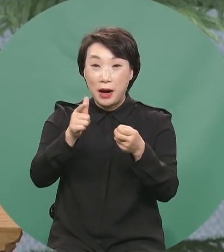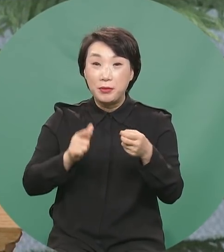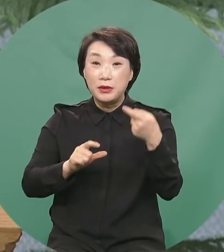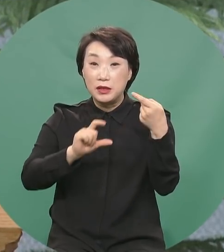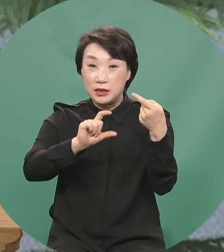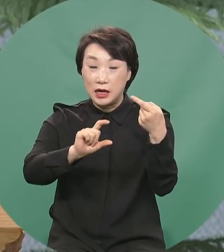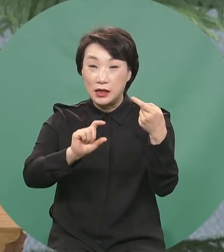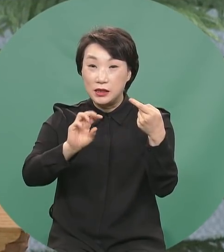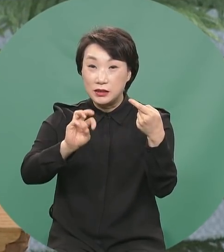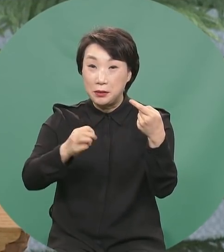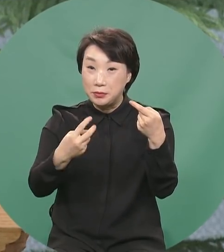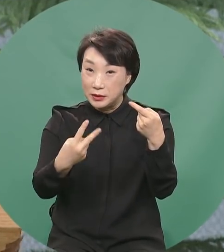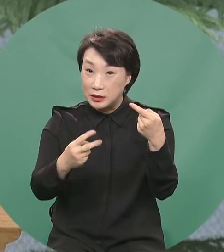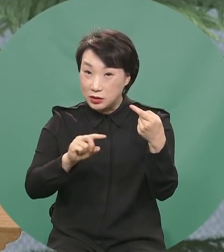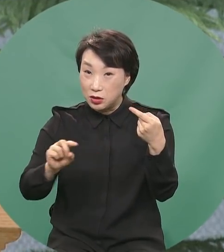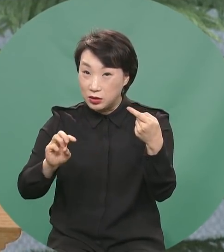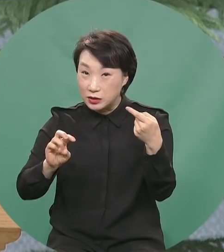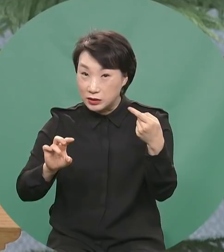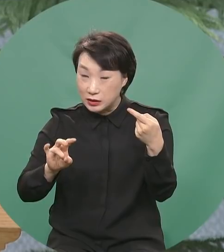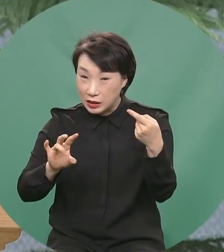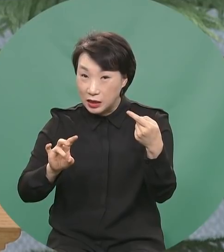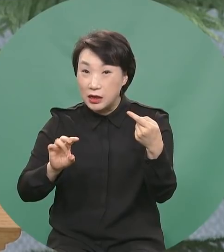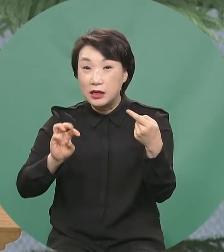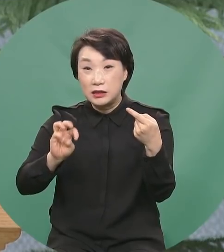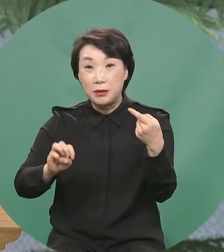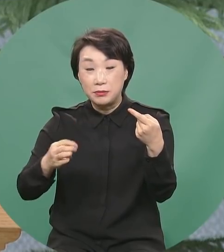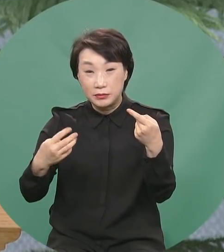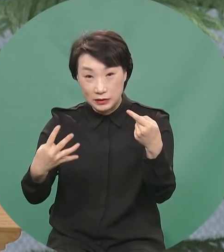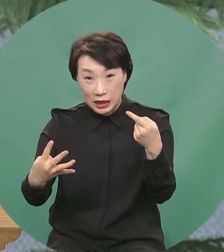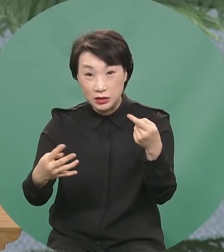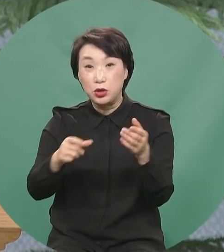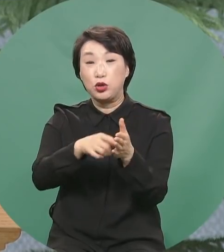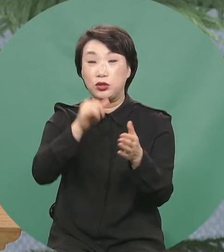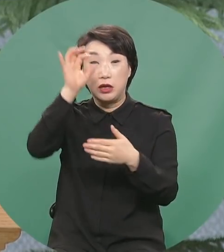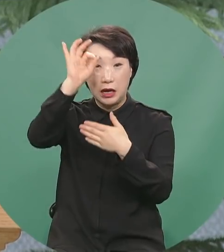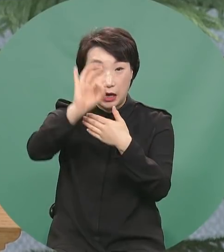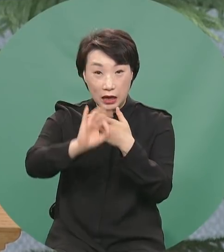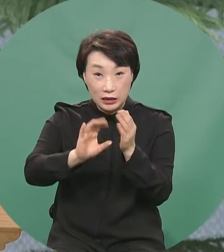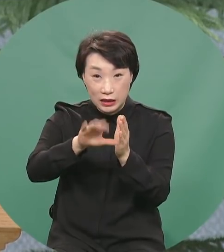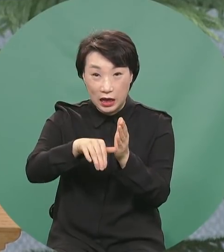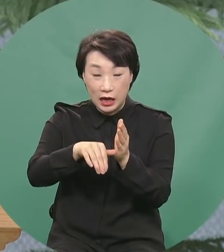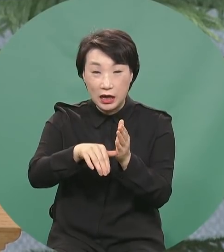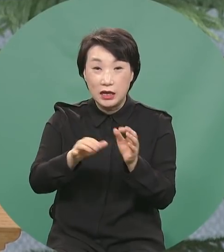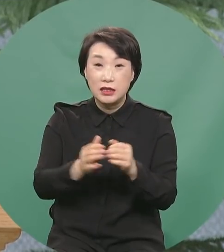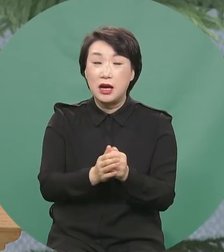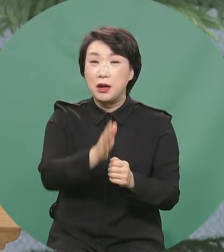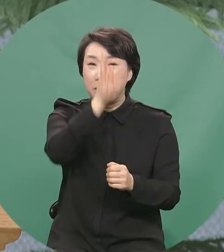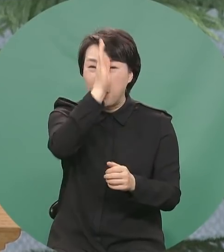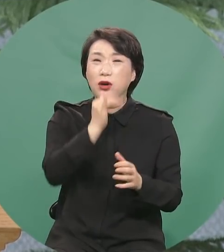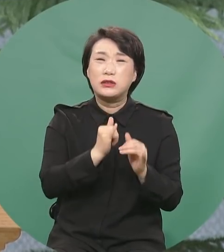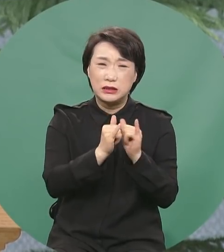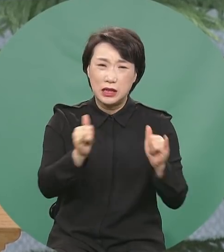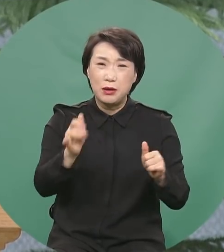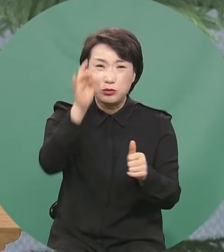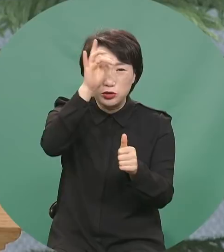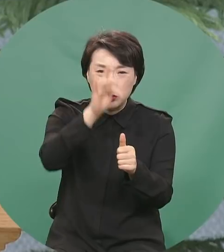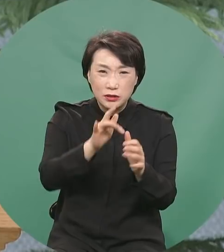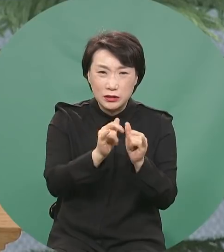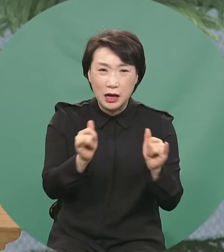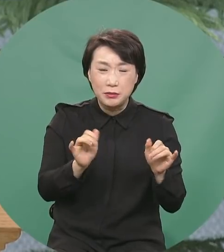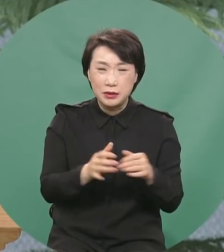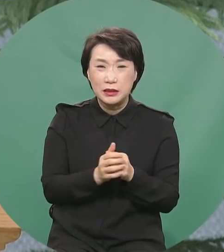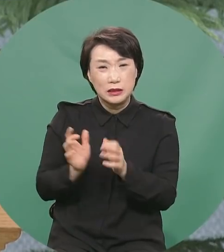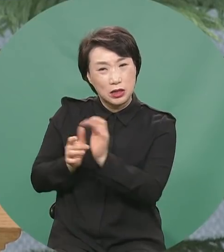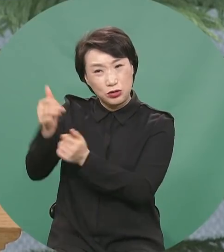32절로 34절에 저물어 해질 때에 모든 병자와 귀신 들린